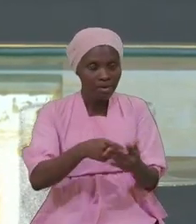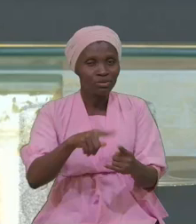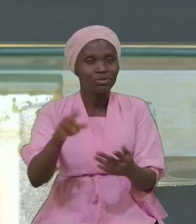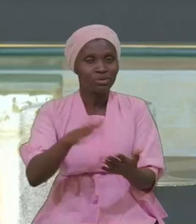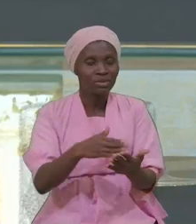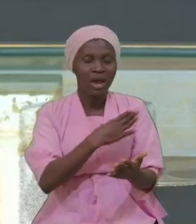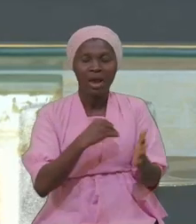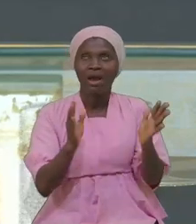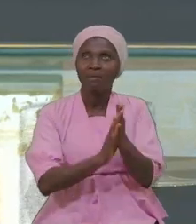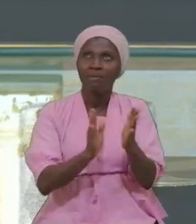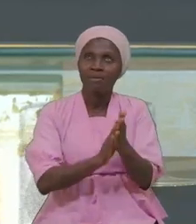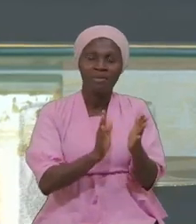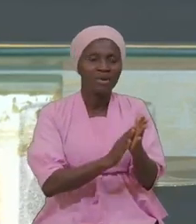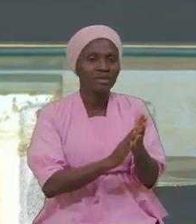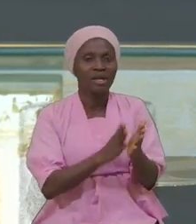l'on commençait,